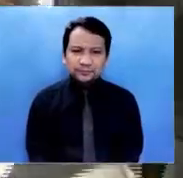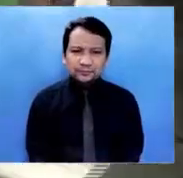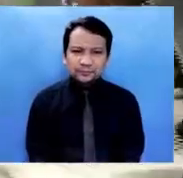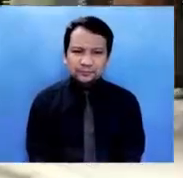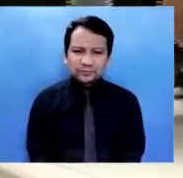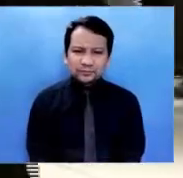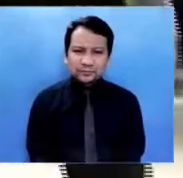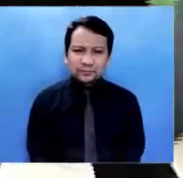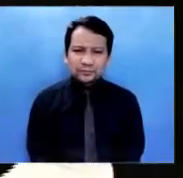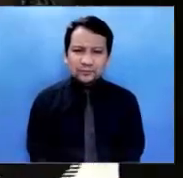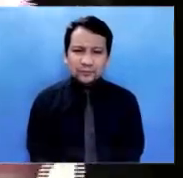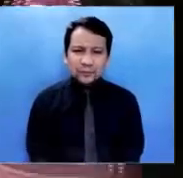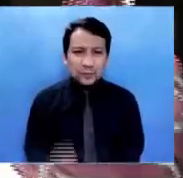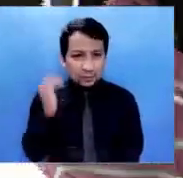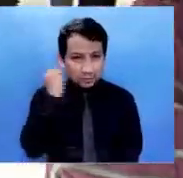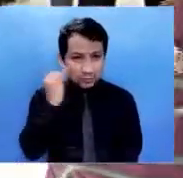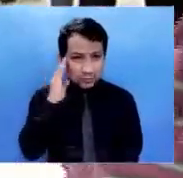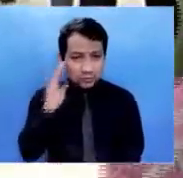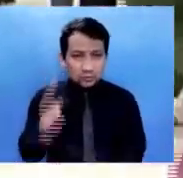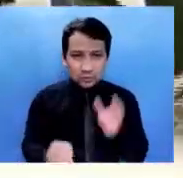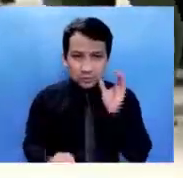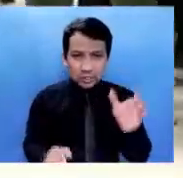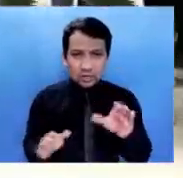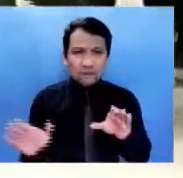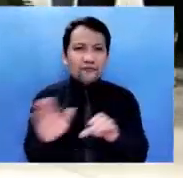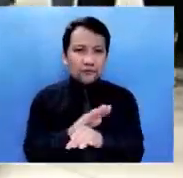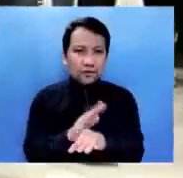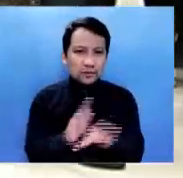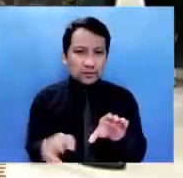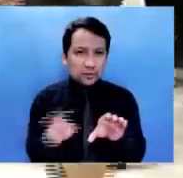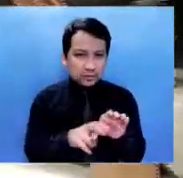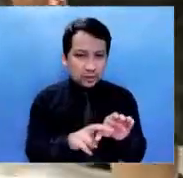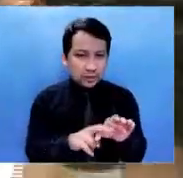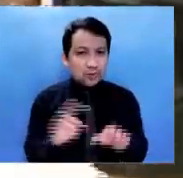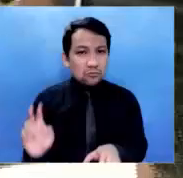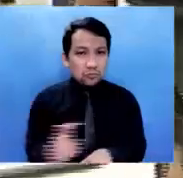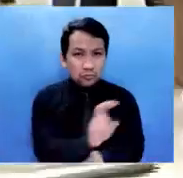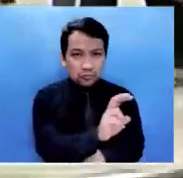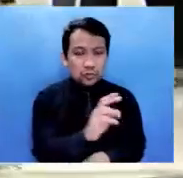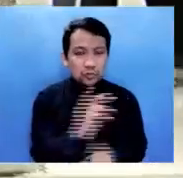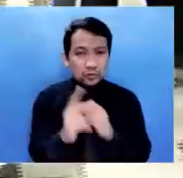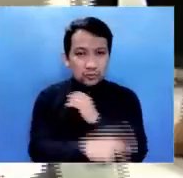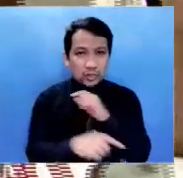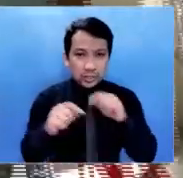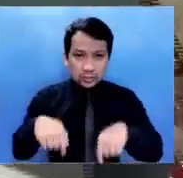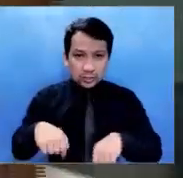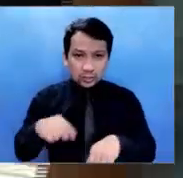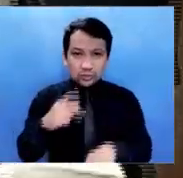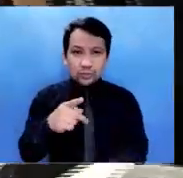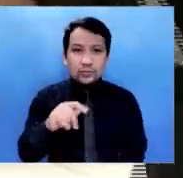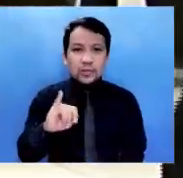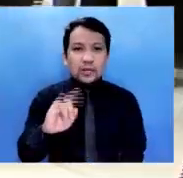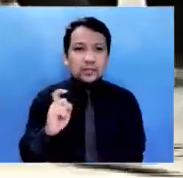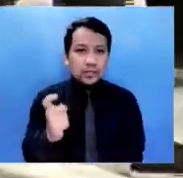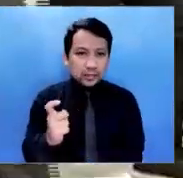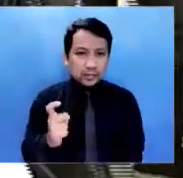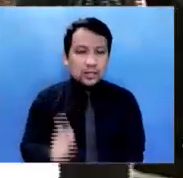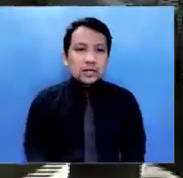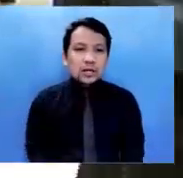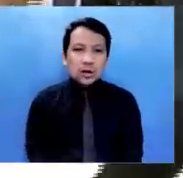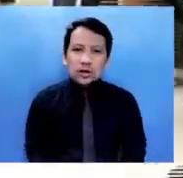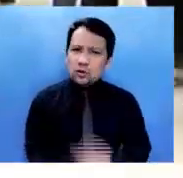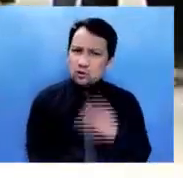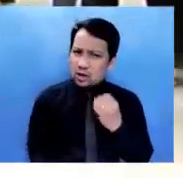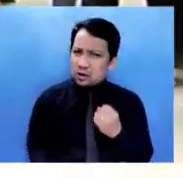Julius, Cheryl, punuan na nga sa ilang mga bus na bumibiyahe pa probinsya dito sa Parañaque Integrated Terminal Exchange. Karamihan sa